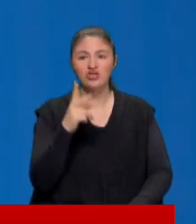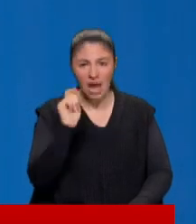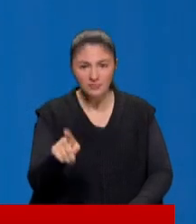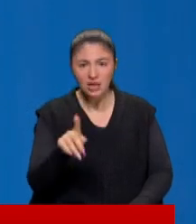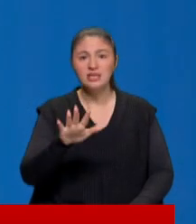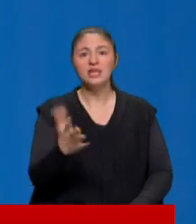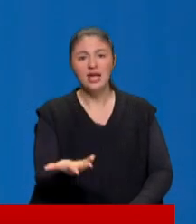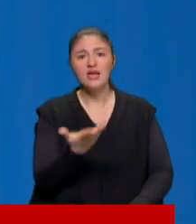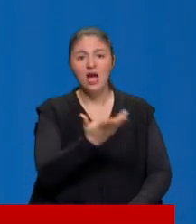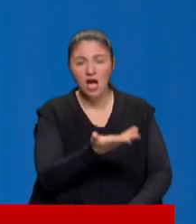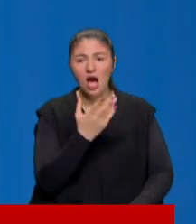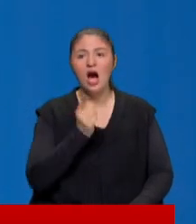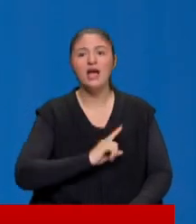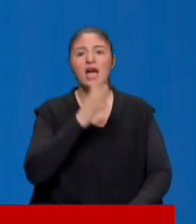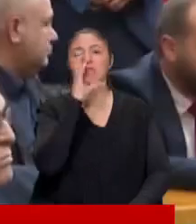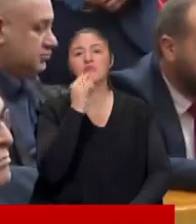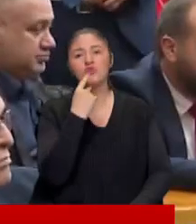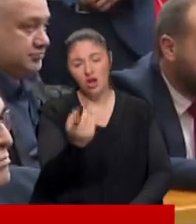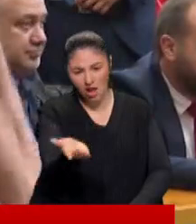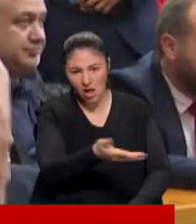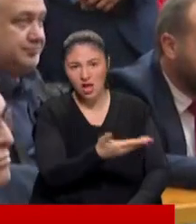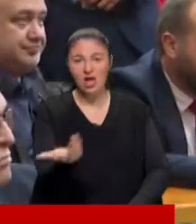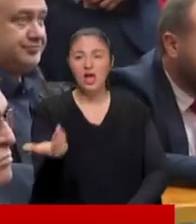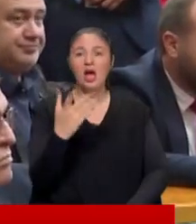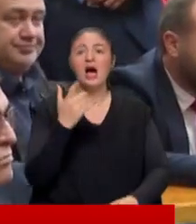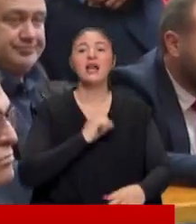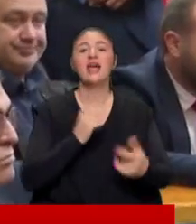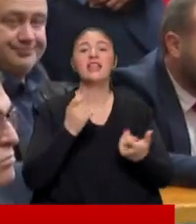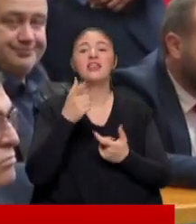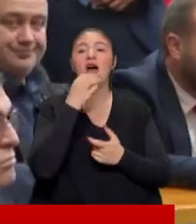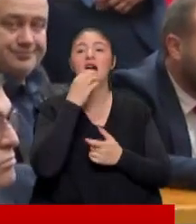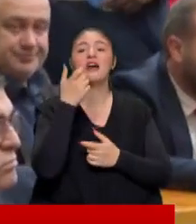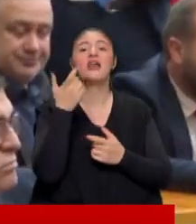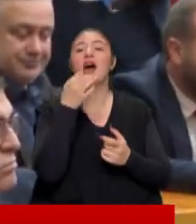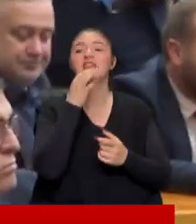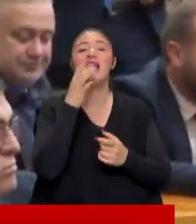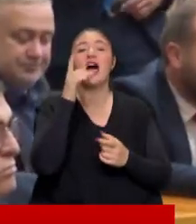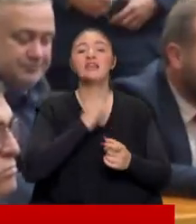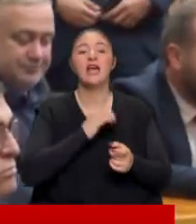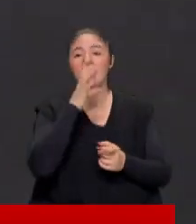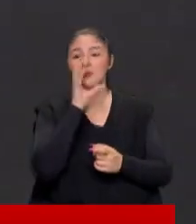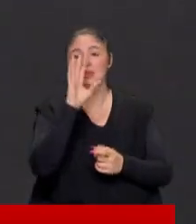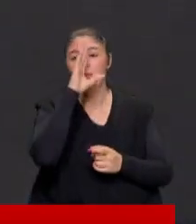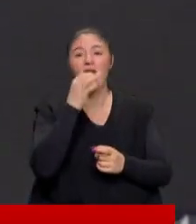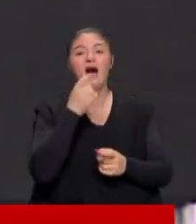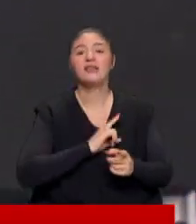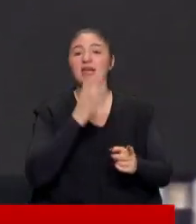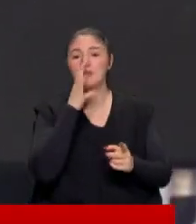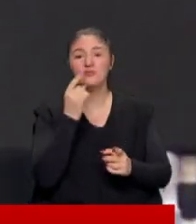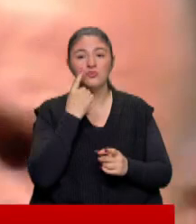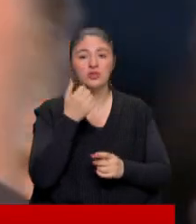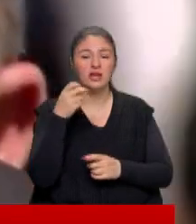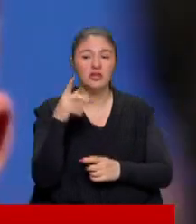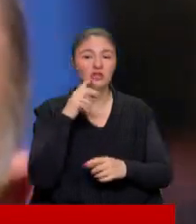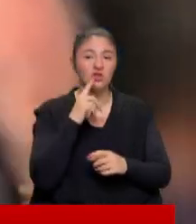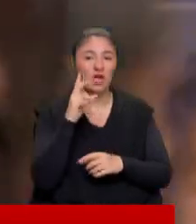açıkla ya da adayını açıkla. Erdoğan adayın nerede? Ankara'da adayın kim? İstanbul'da adayın kim? Cumhurbaşkanı Erdoğan'ın